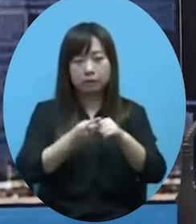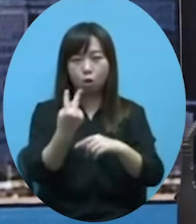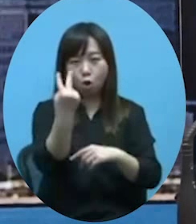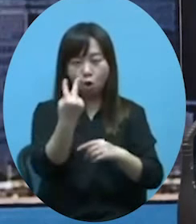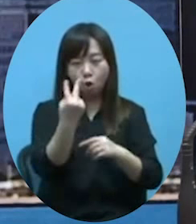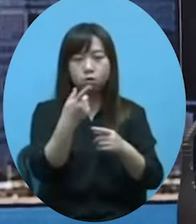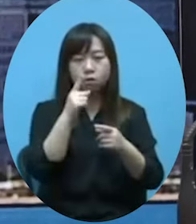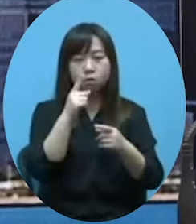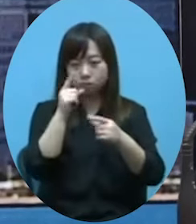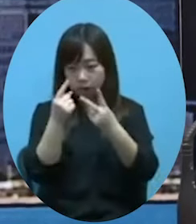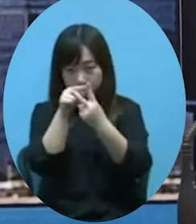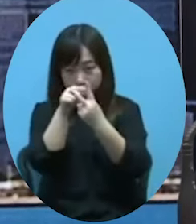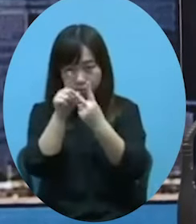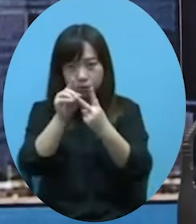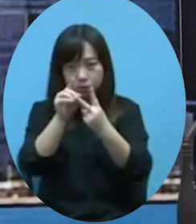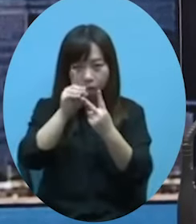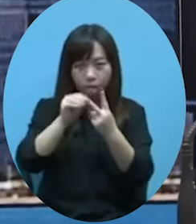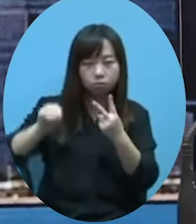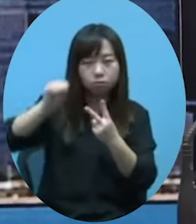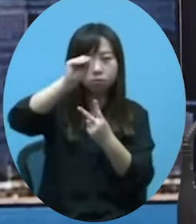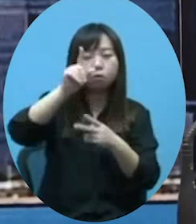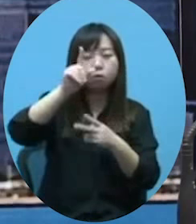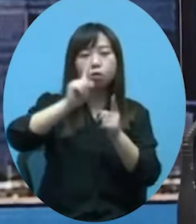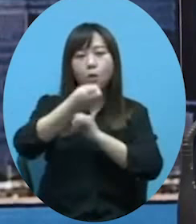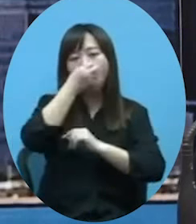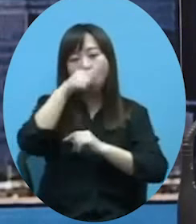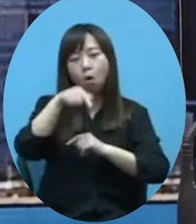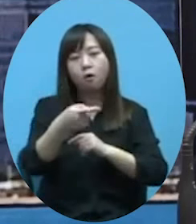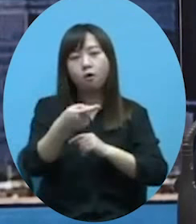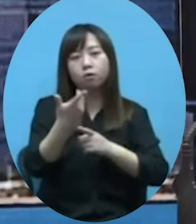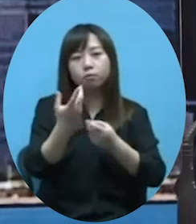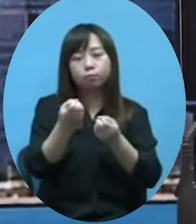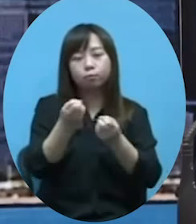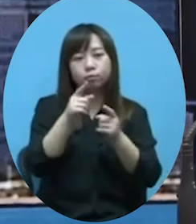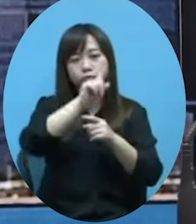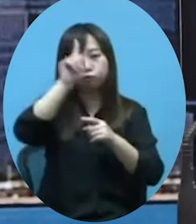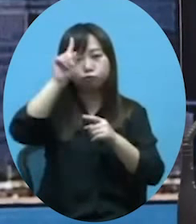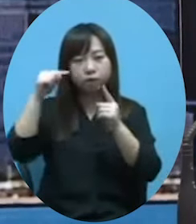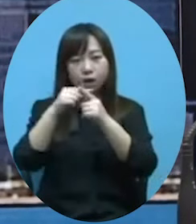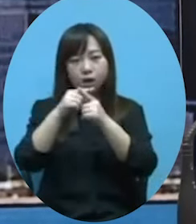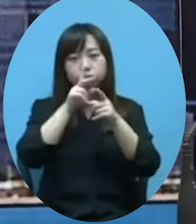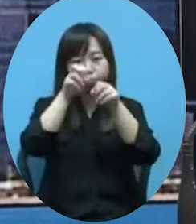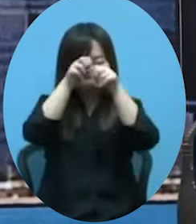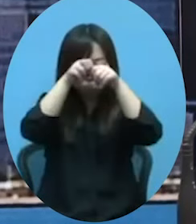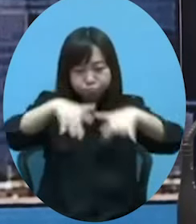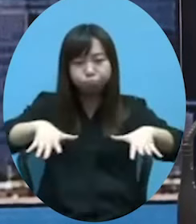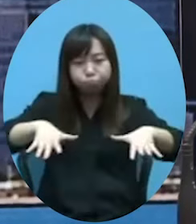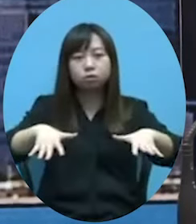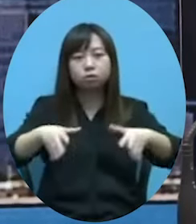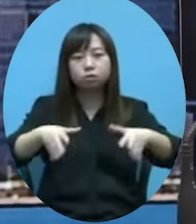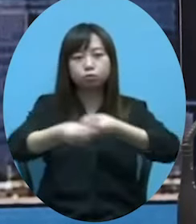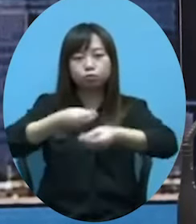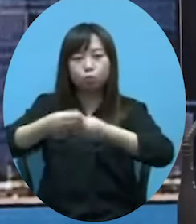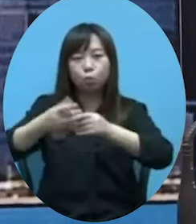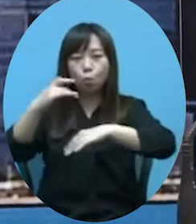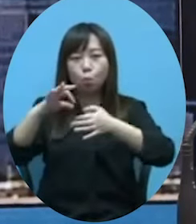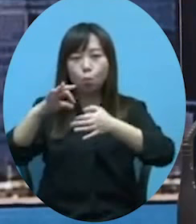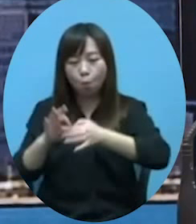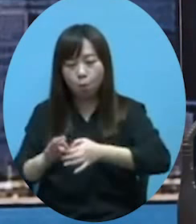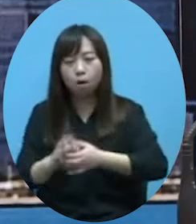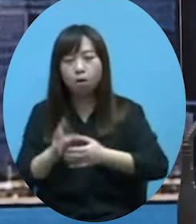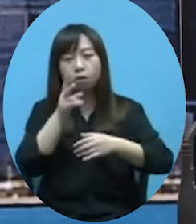將其中一位就當為一個本地個案由其他所有人呢就是當作它是一個就是跟它相關的個案